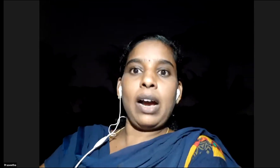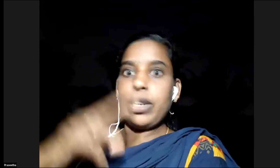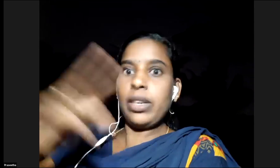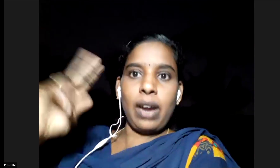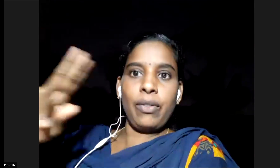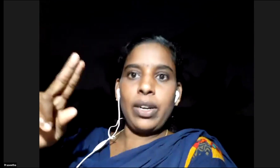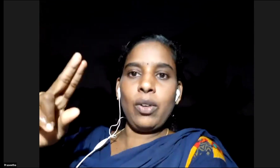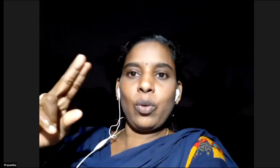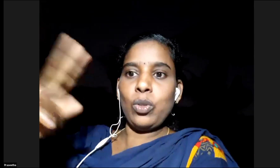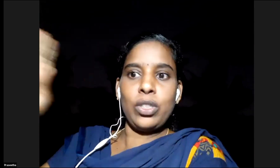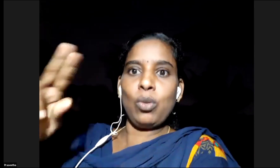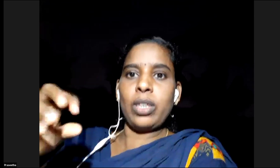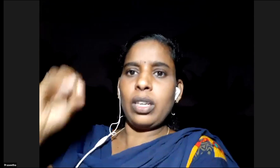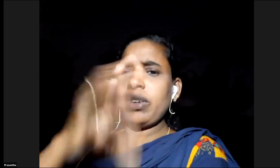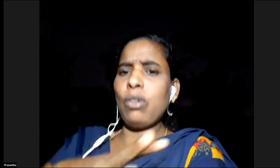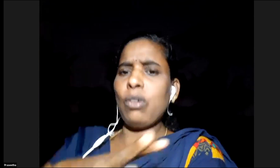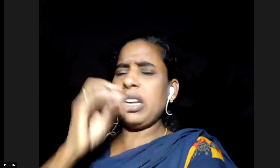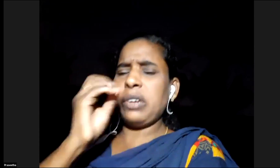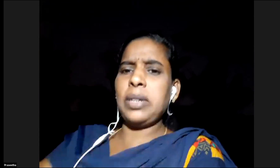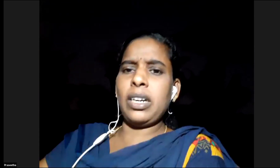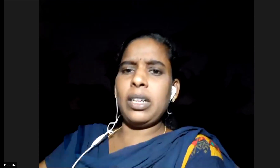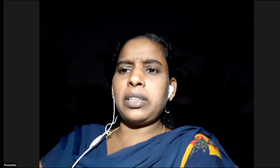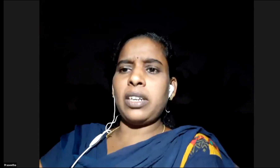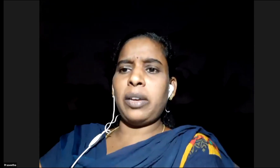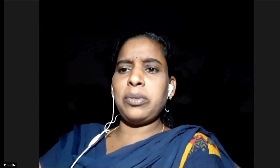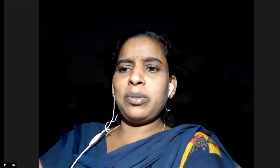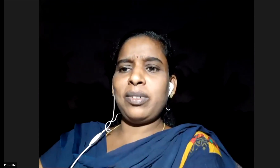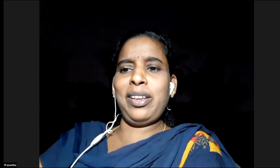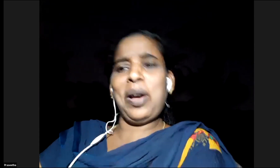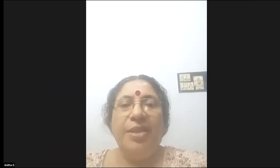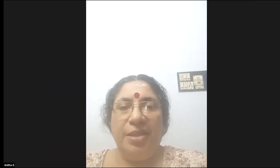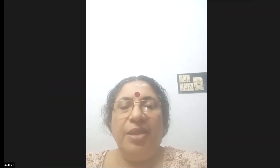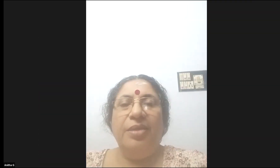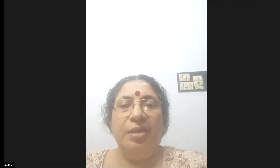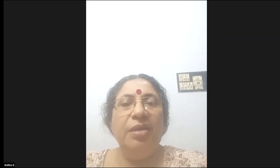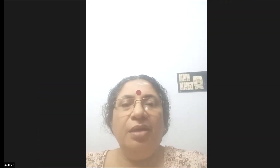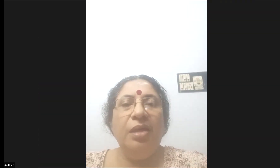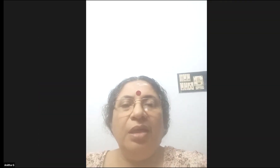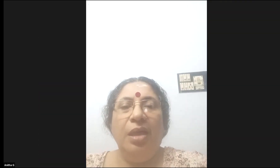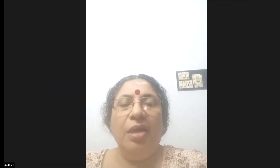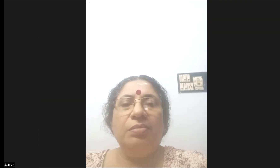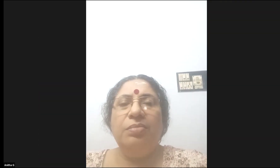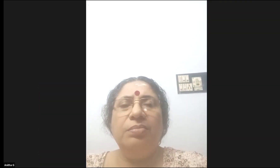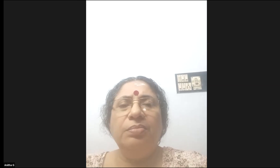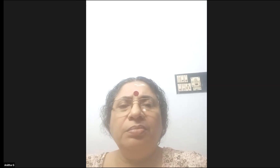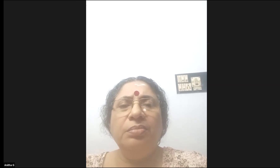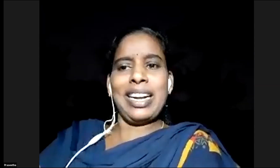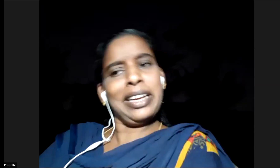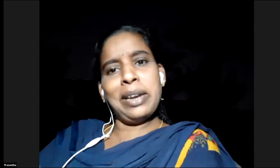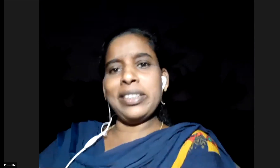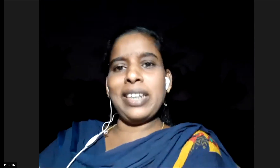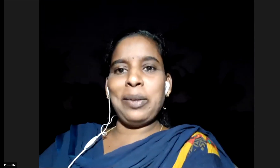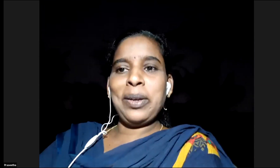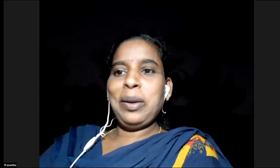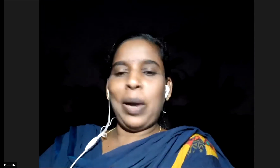അവര് അവര് അവരുള്ള ഒന്നിച്ചു കൂടിയിട്ട് അവര് കൊള്ളില്ല എന്നോട് മിണ്ടണ്ടെന്ന് പറഞ്ഞാളേ. അതെ അതെ, ടീച്ചർ കൊള്ളില്ല